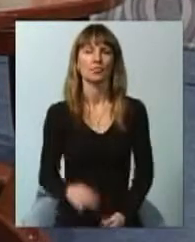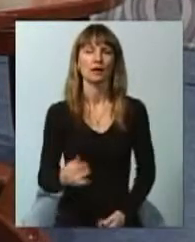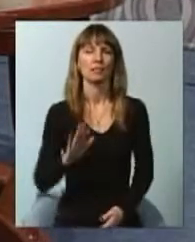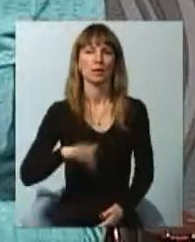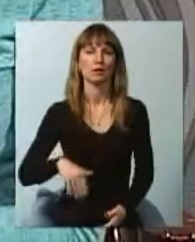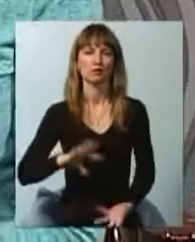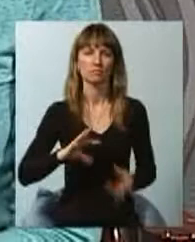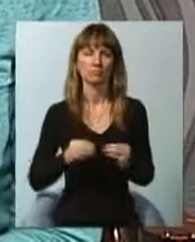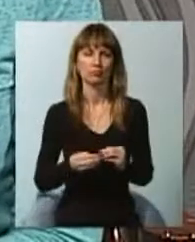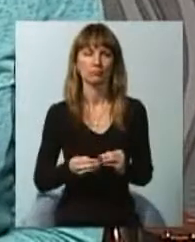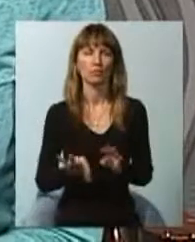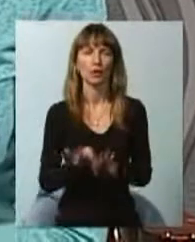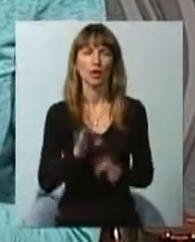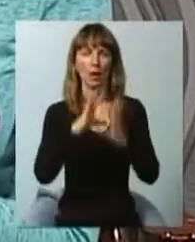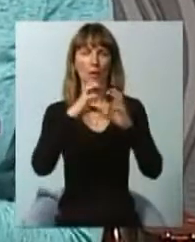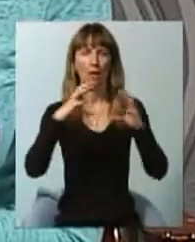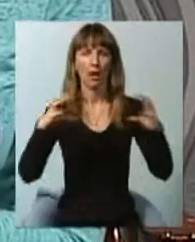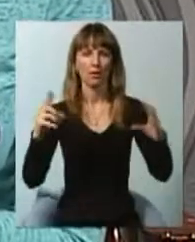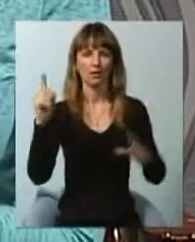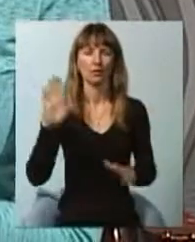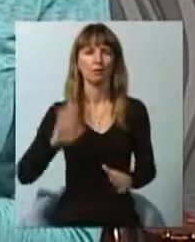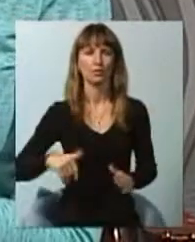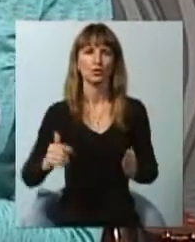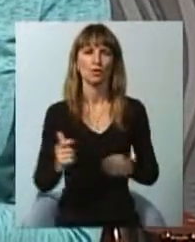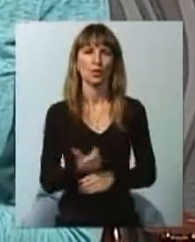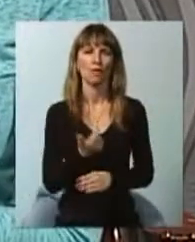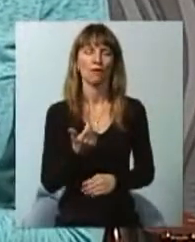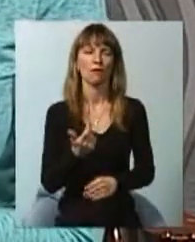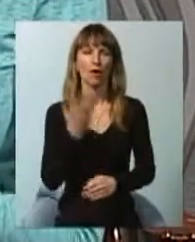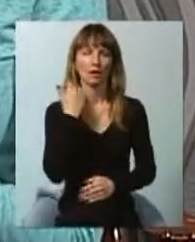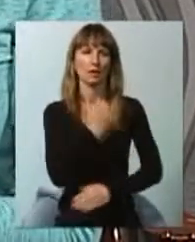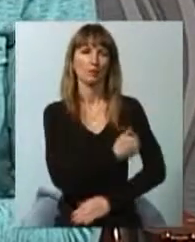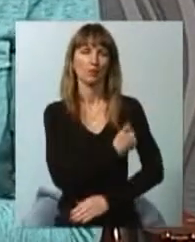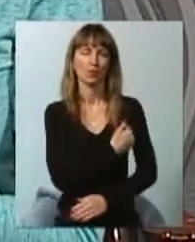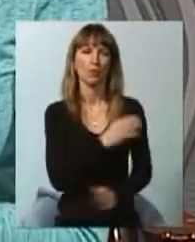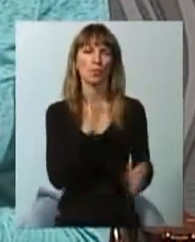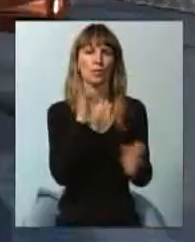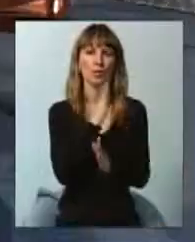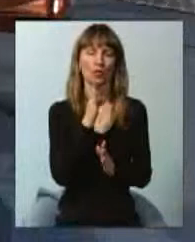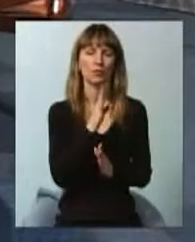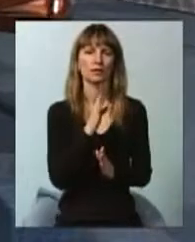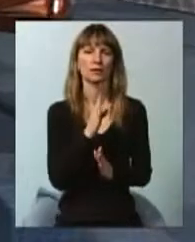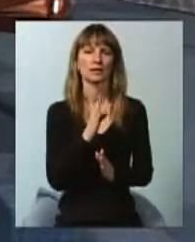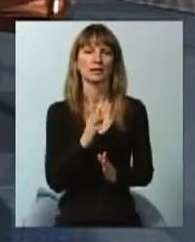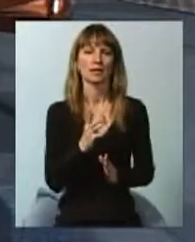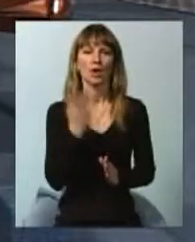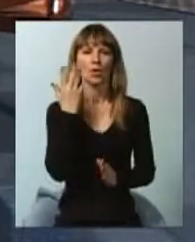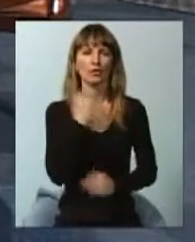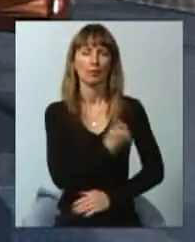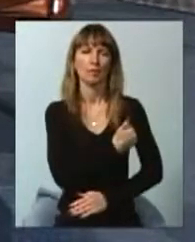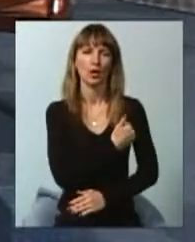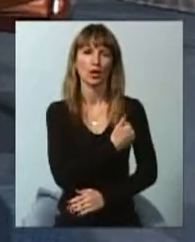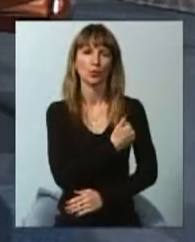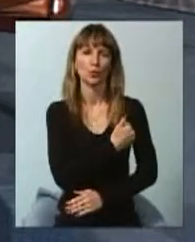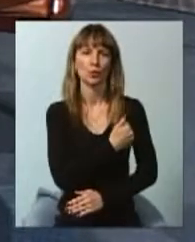внаслідок цього виникають хмари, які потім знову під час певних температурних погод, ну, прогнозів таких, коли температура